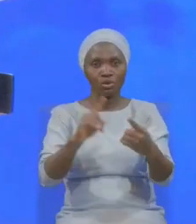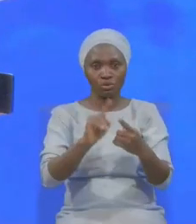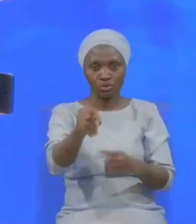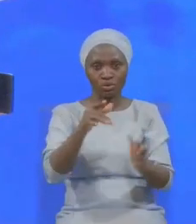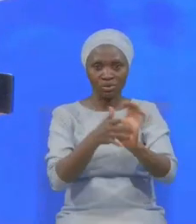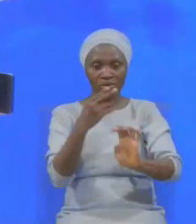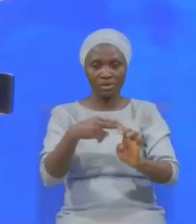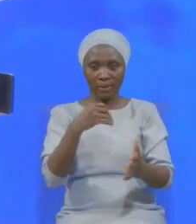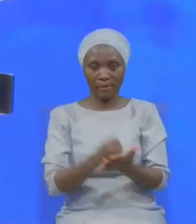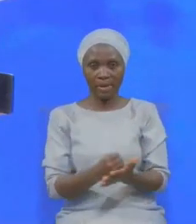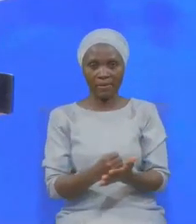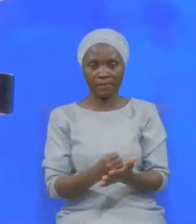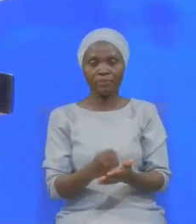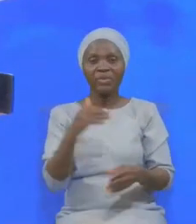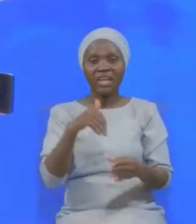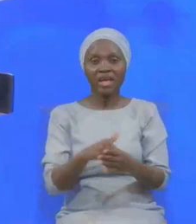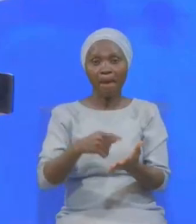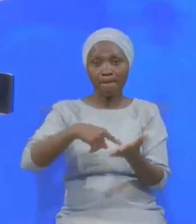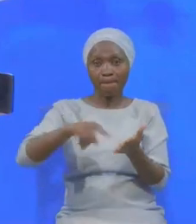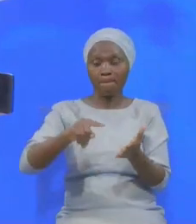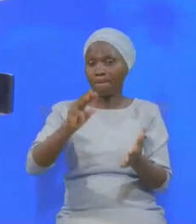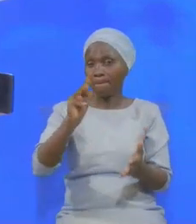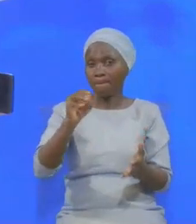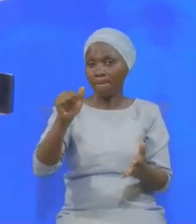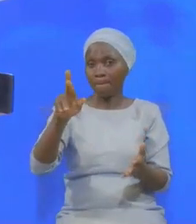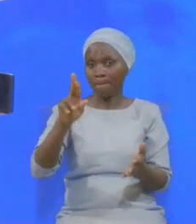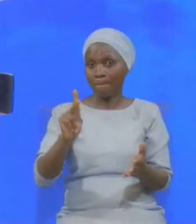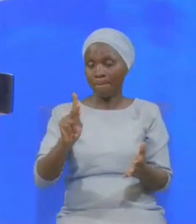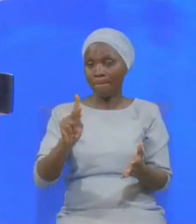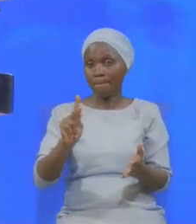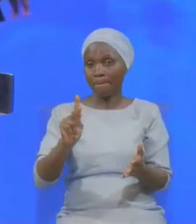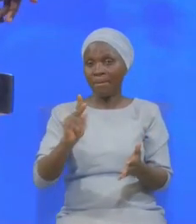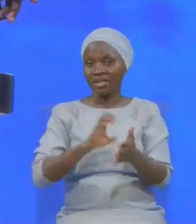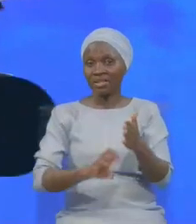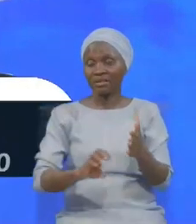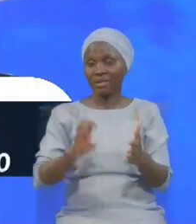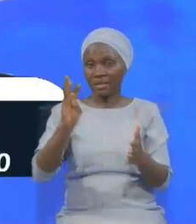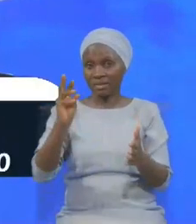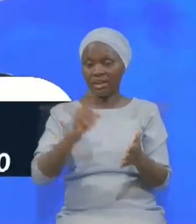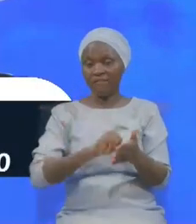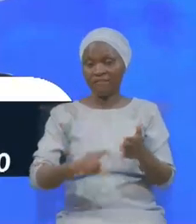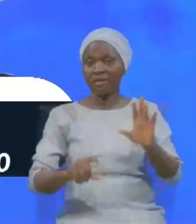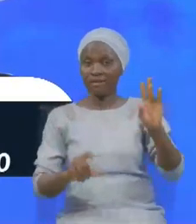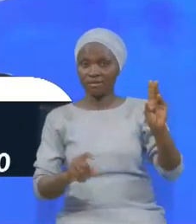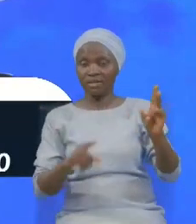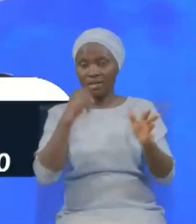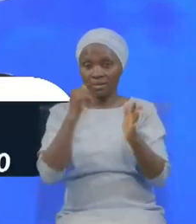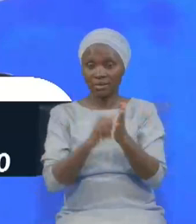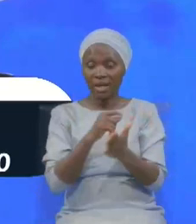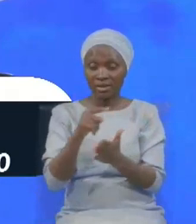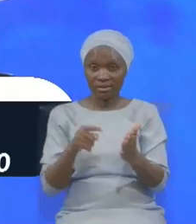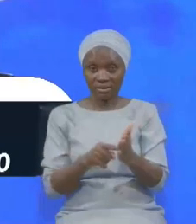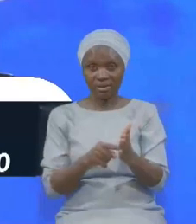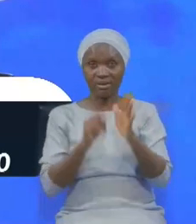chapitre 16. Marc 16, verset 17. Voici les miracles